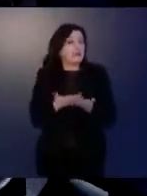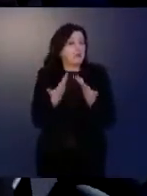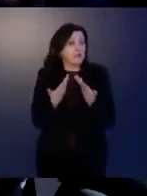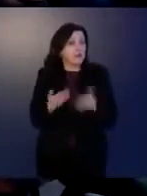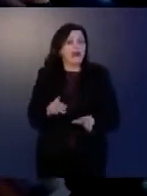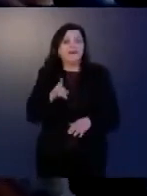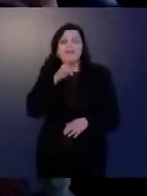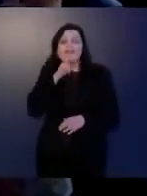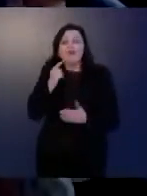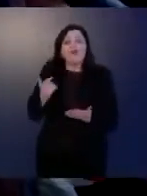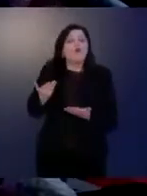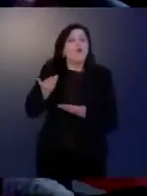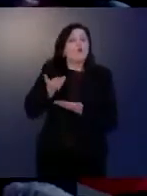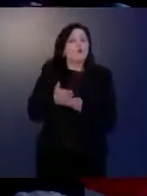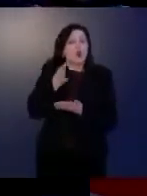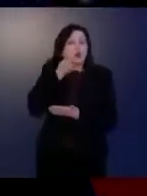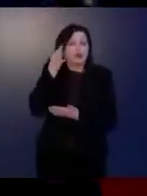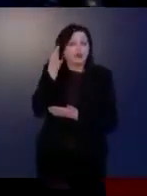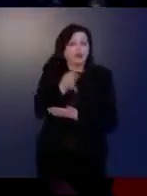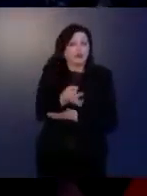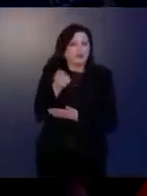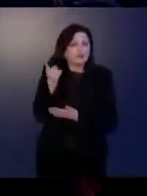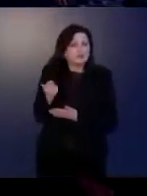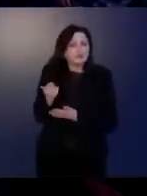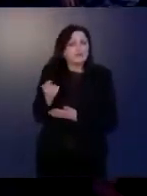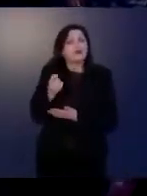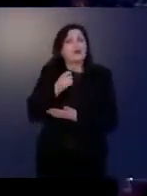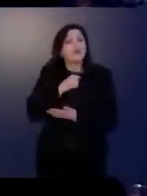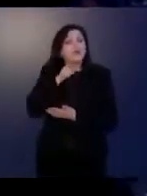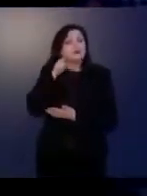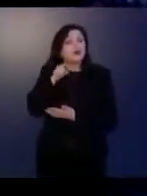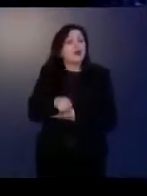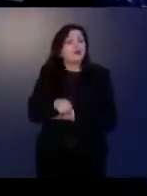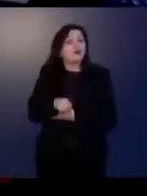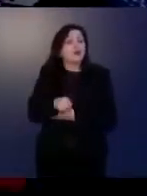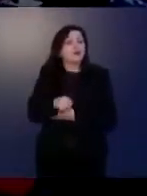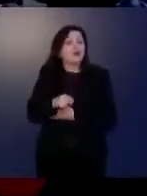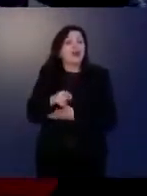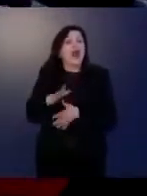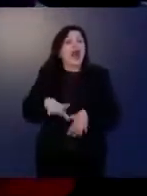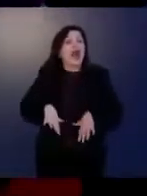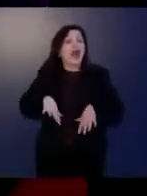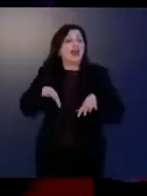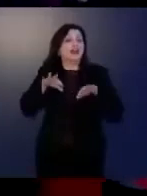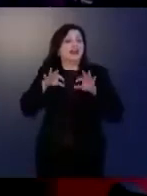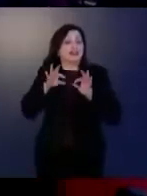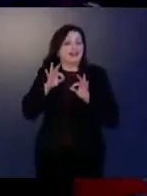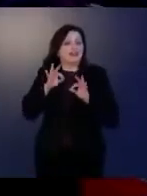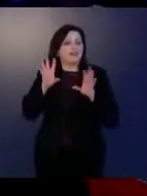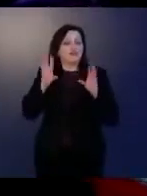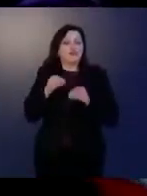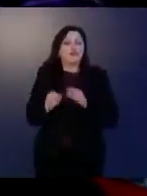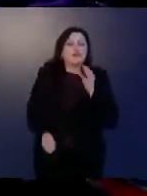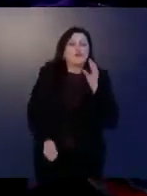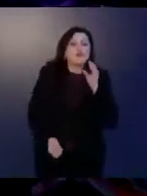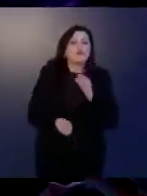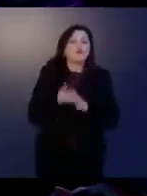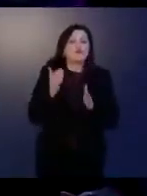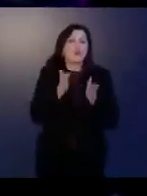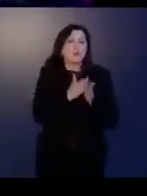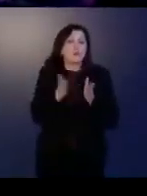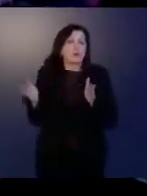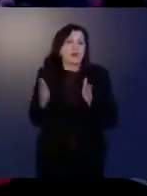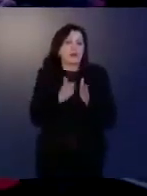αυτή και πιστεύω ότι είναι η αρχή μιας καινούριας φάσης,